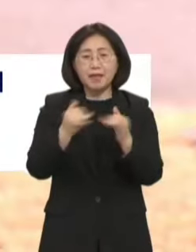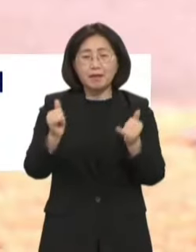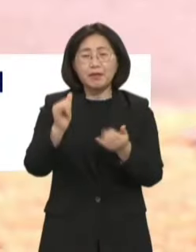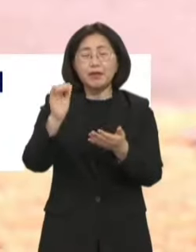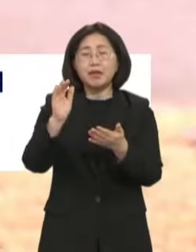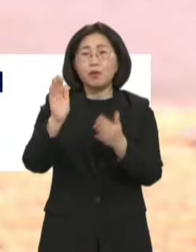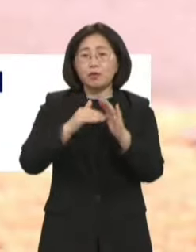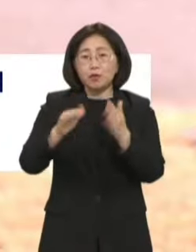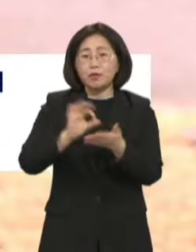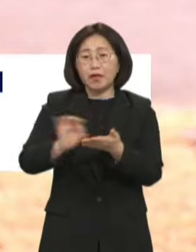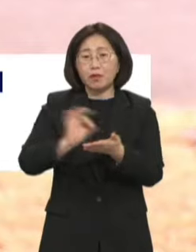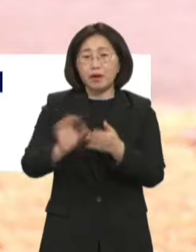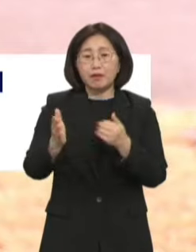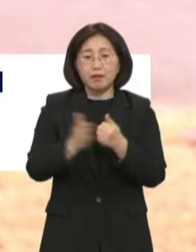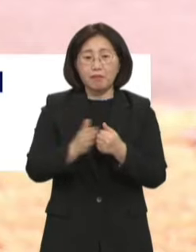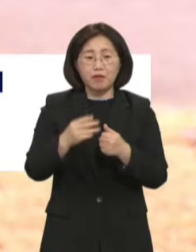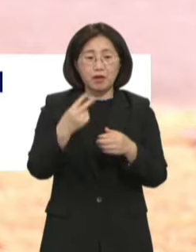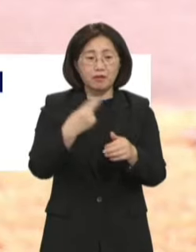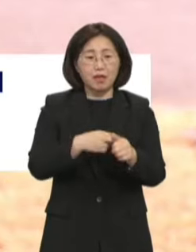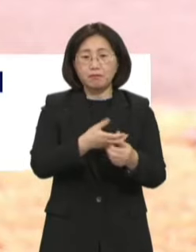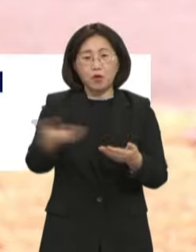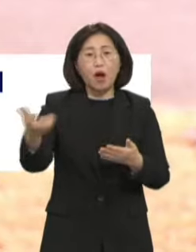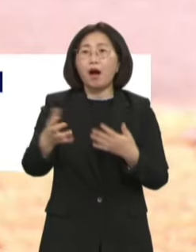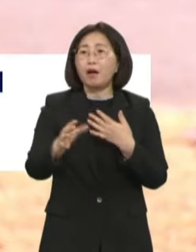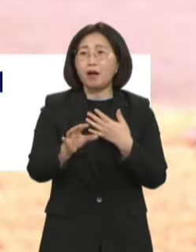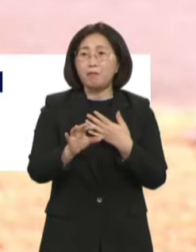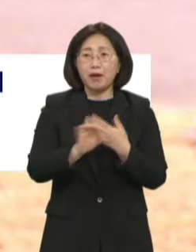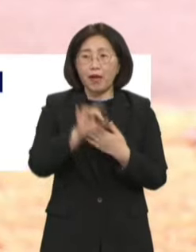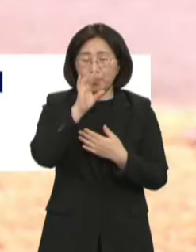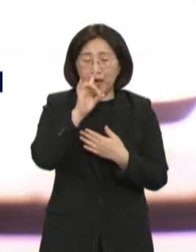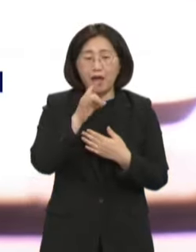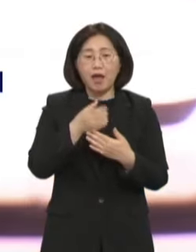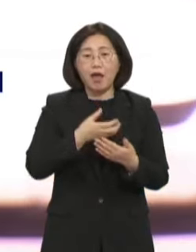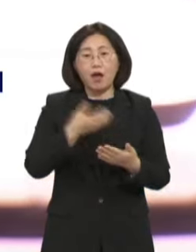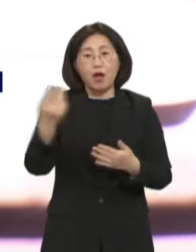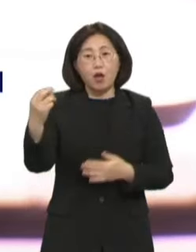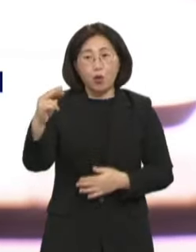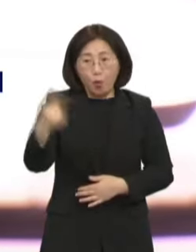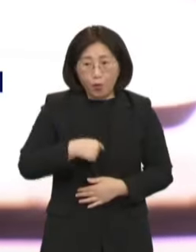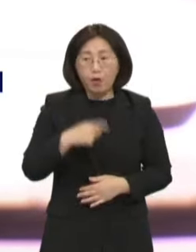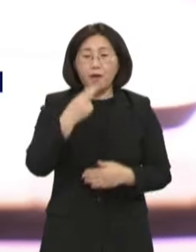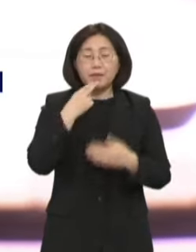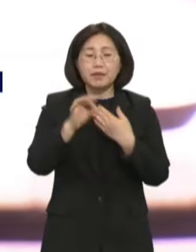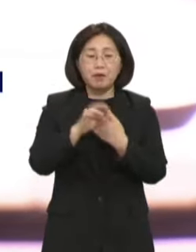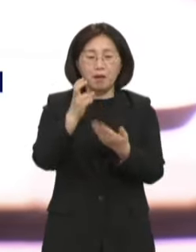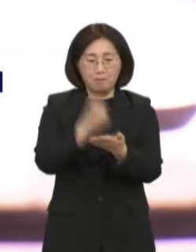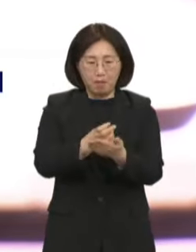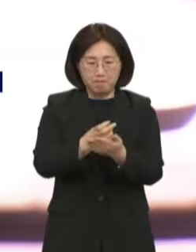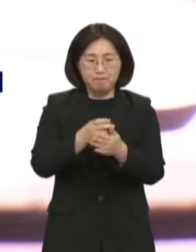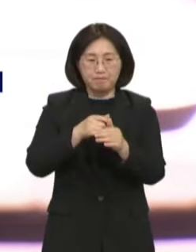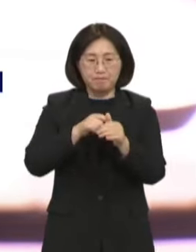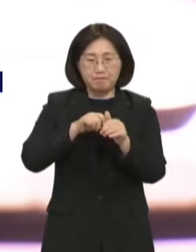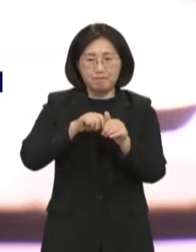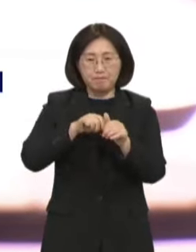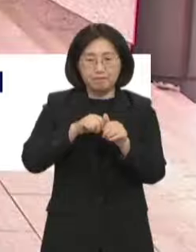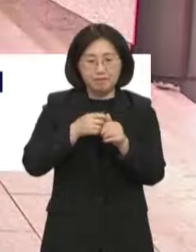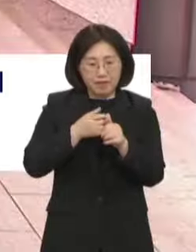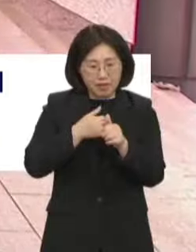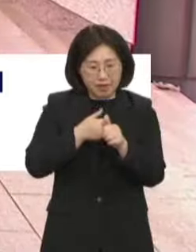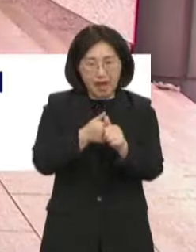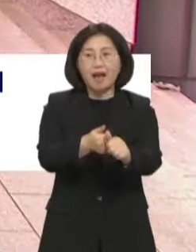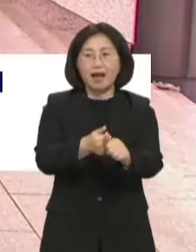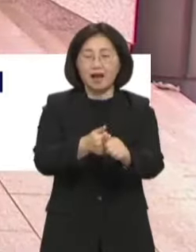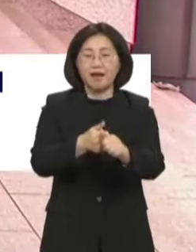있으면 안된다며 복귀하지 않을 경우 의료법에 정해진 절차에 따라 진행할 수밖에 없다고 말했습니다이